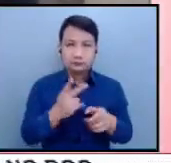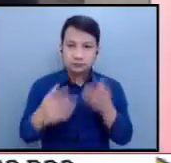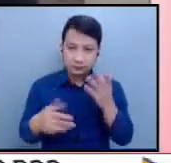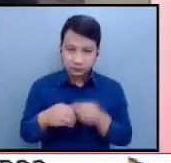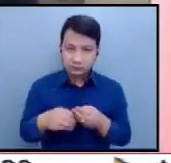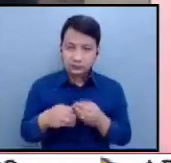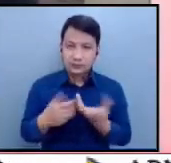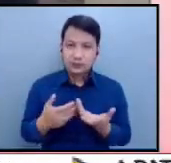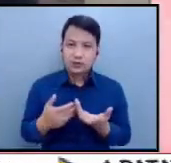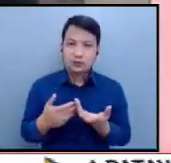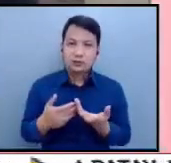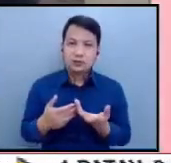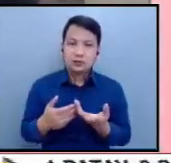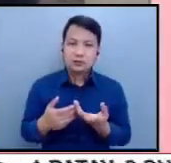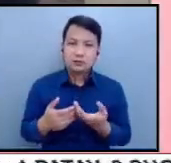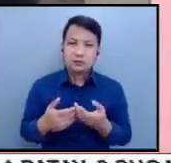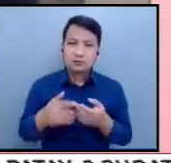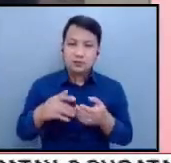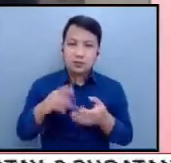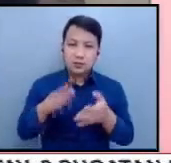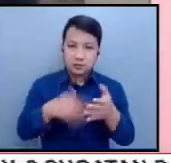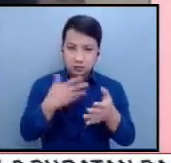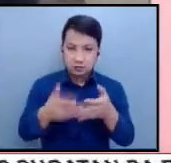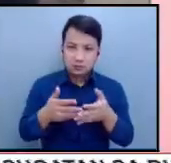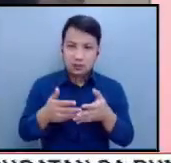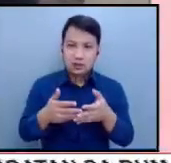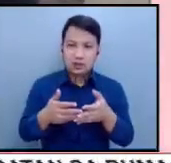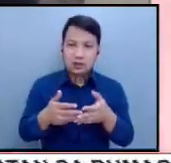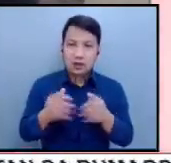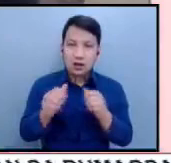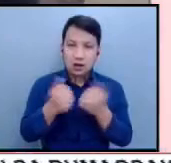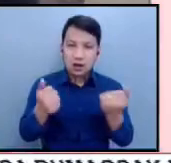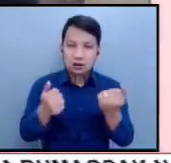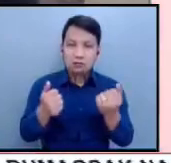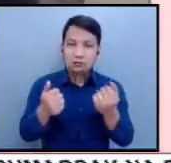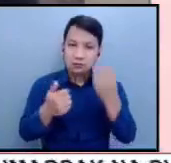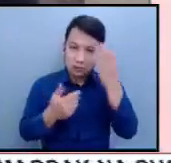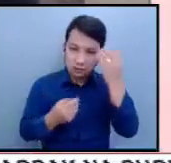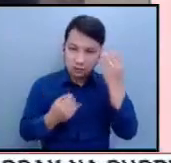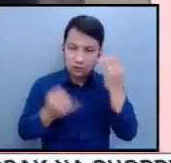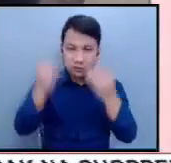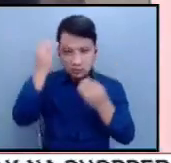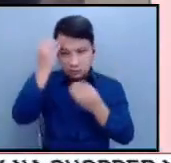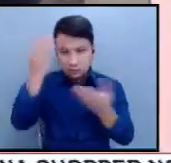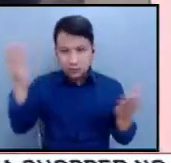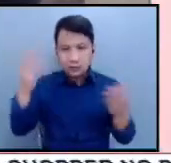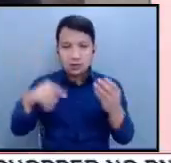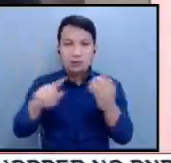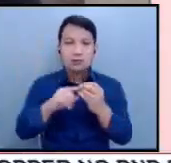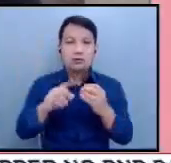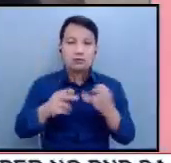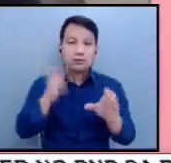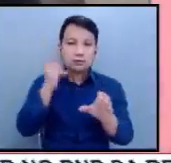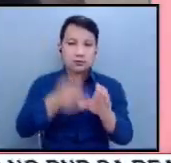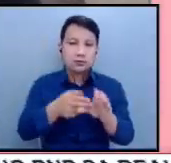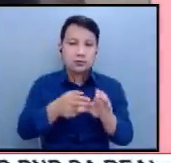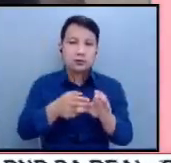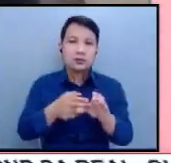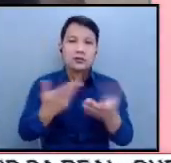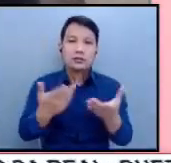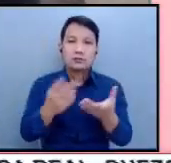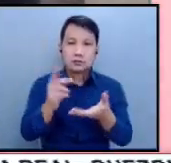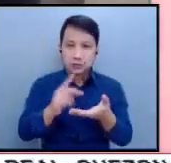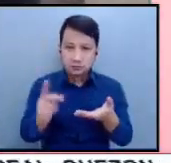pabatid, patalastas, hinggil sa tuntunin ng pagpapadala ng nominasyon sa Dangal ng Panitikan, ganun din